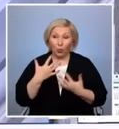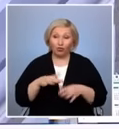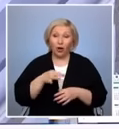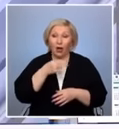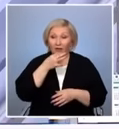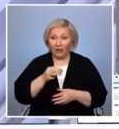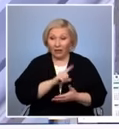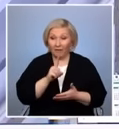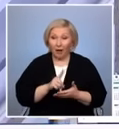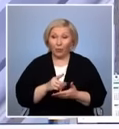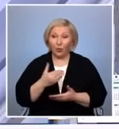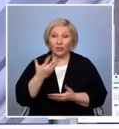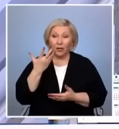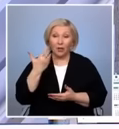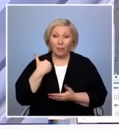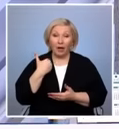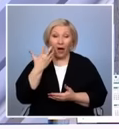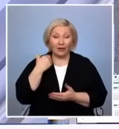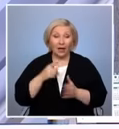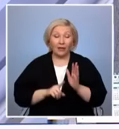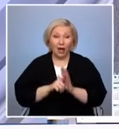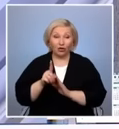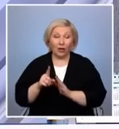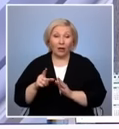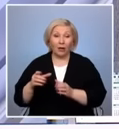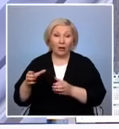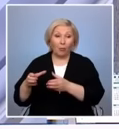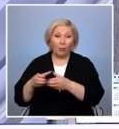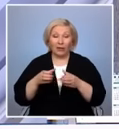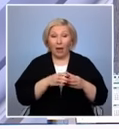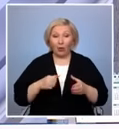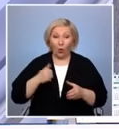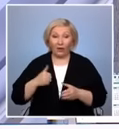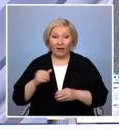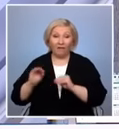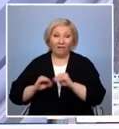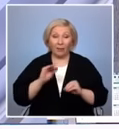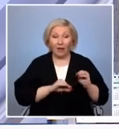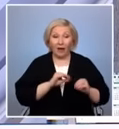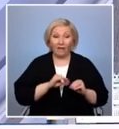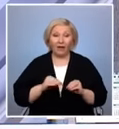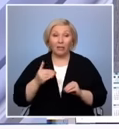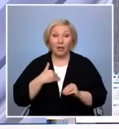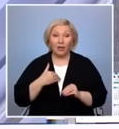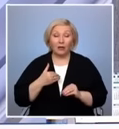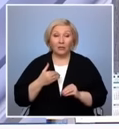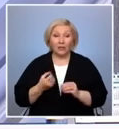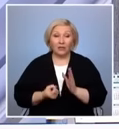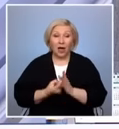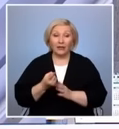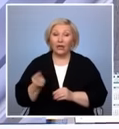Хабиров, скромно потупив глаза, отвечал, что вообще он здесь совсем ни при чем. Это все общественность, она все это придумала,